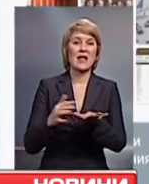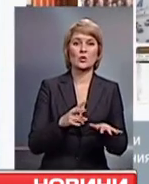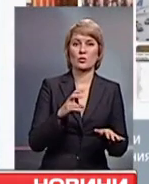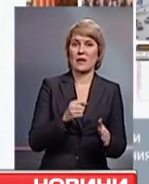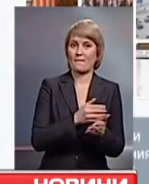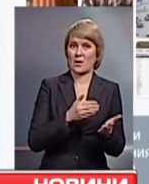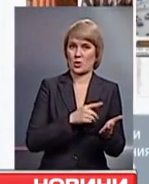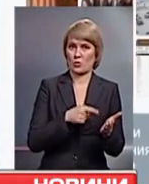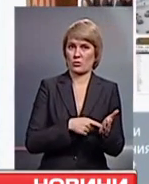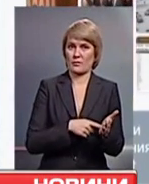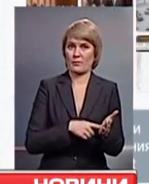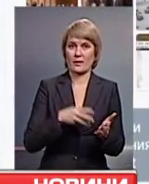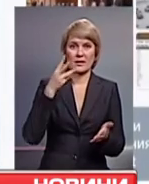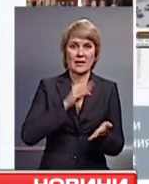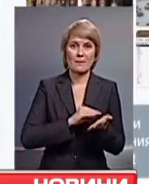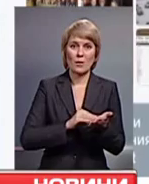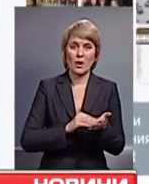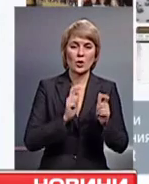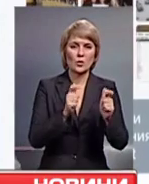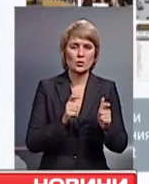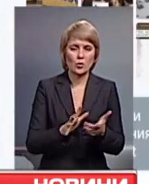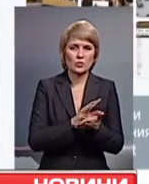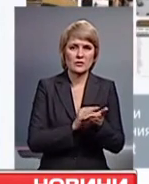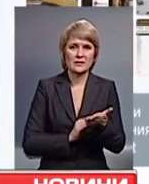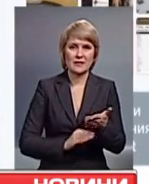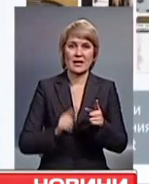Welle, дипломати узгоджують текст. За повідомленнями у ЗМІ,